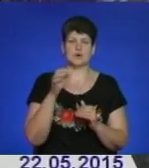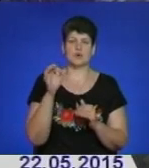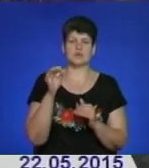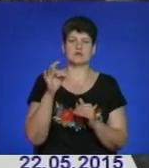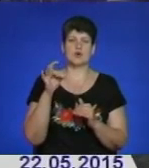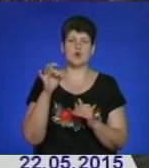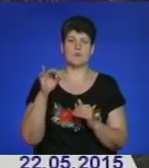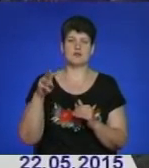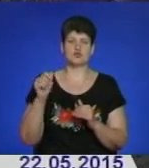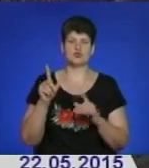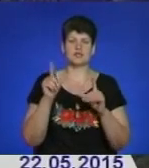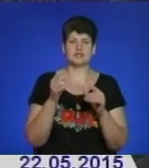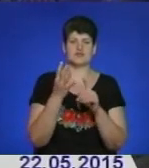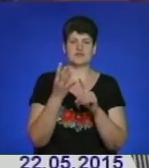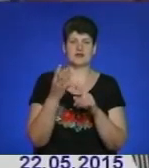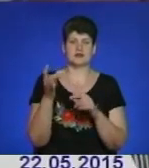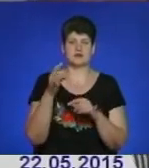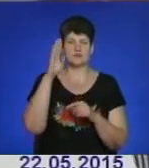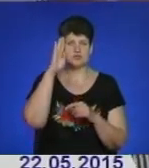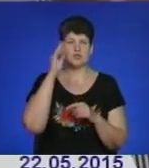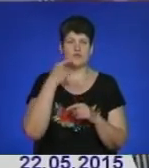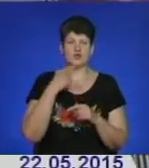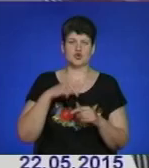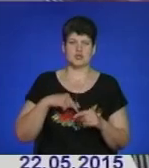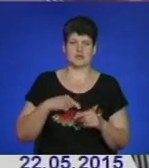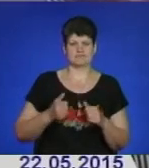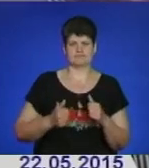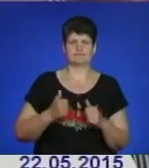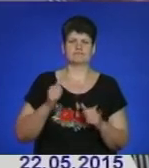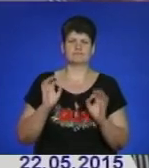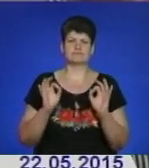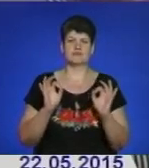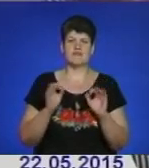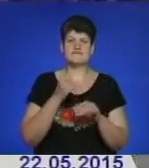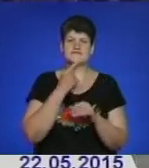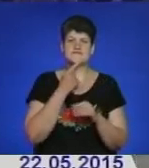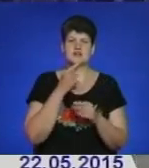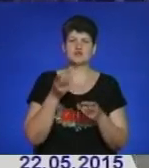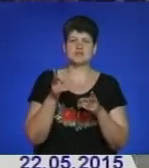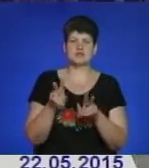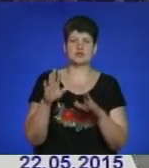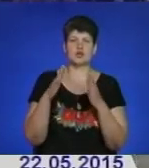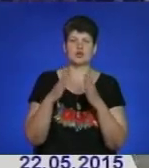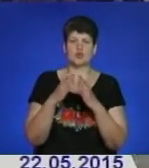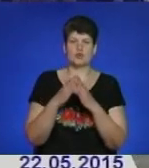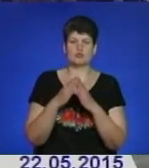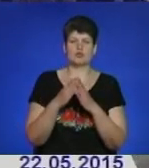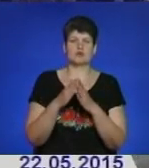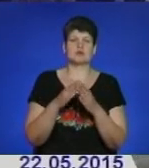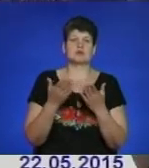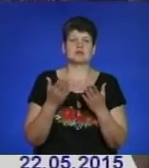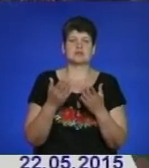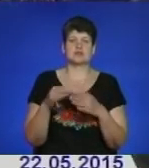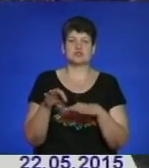Романчук на схід їде вже вчетверте. Чоловік каже, що настрій бадьорий. Єдине, що важко, це залишати дома дружину з